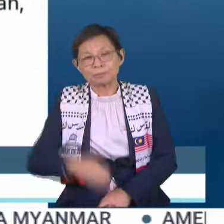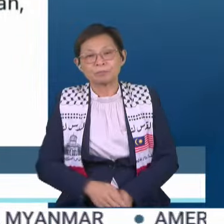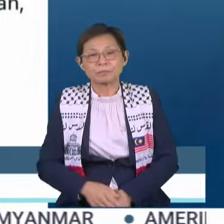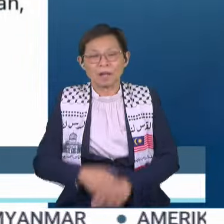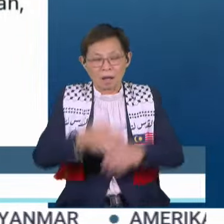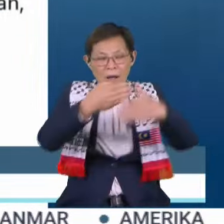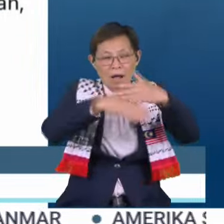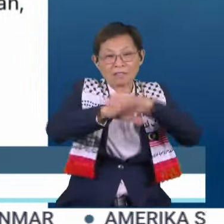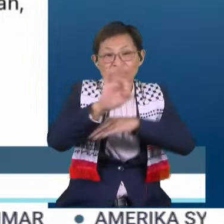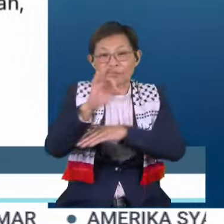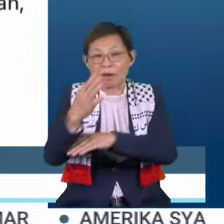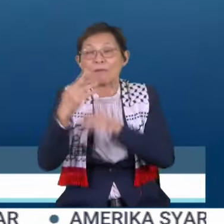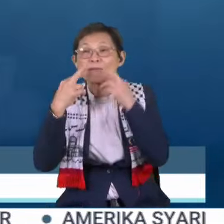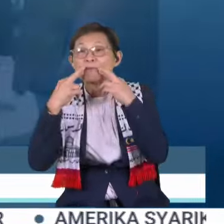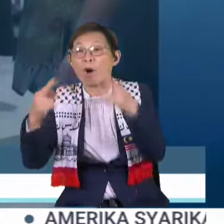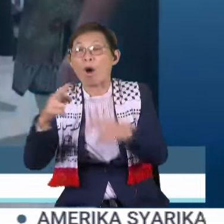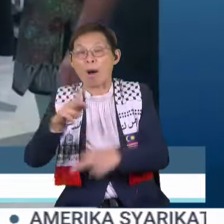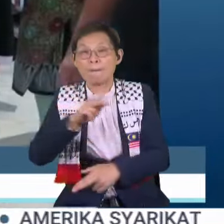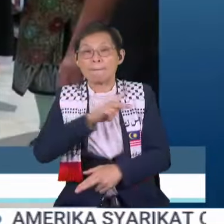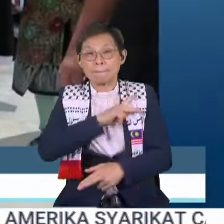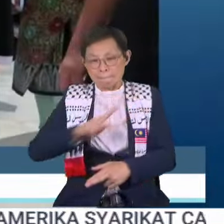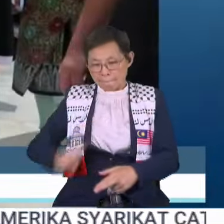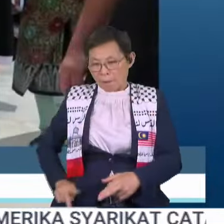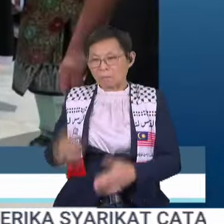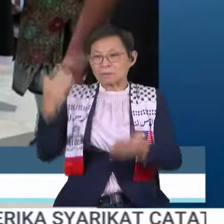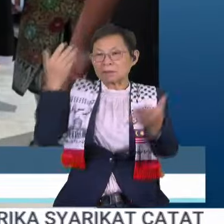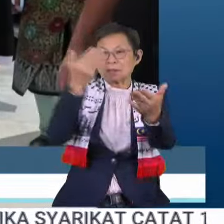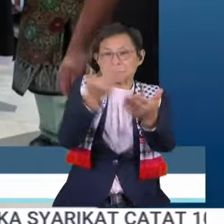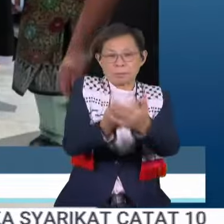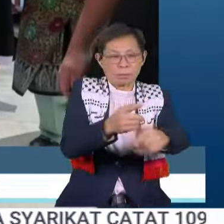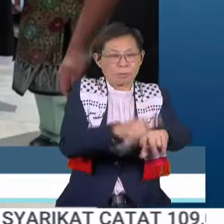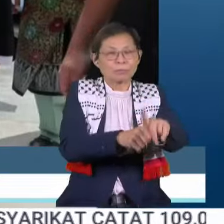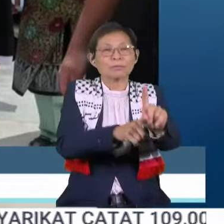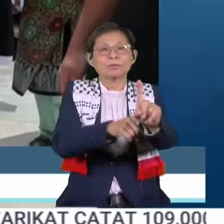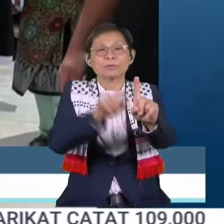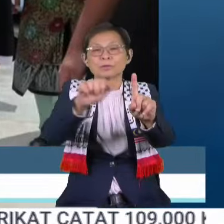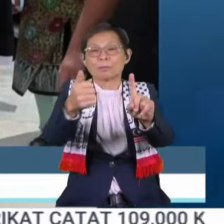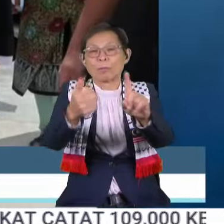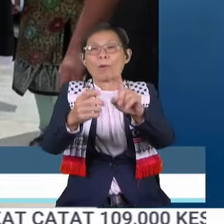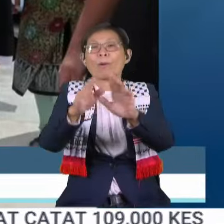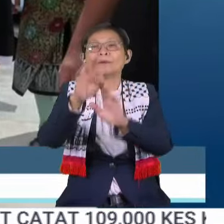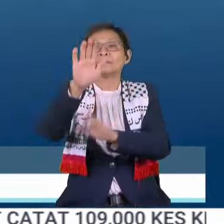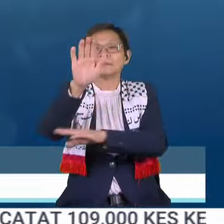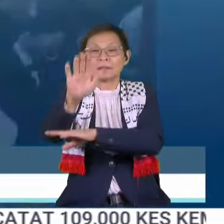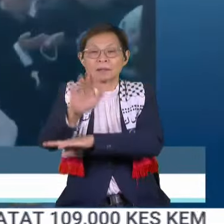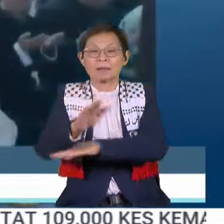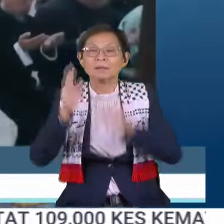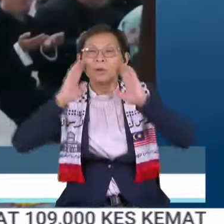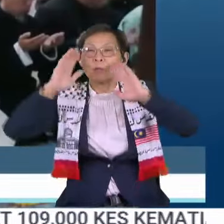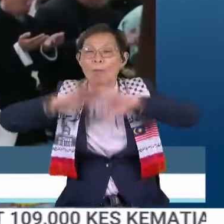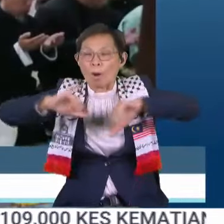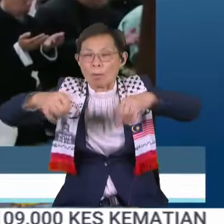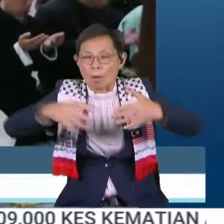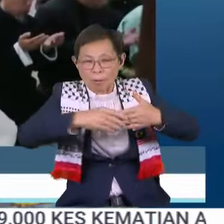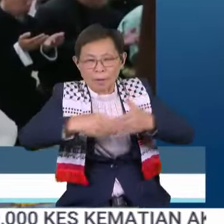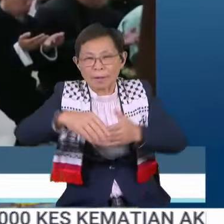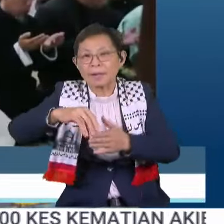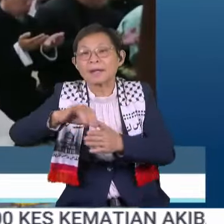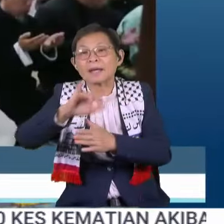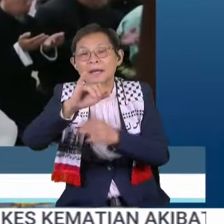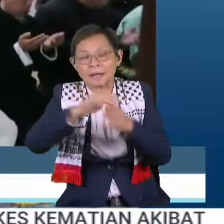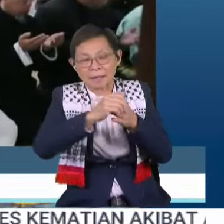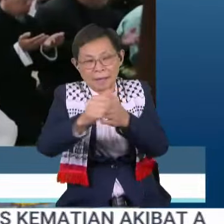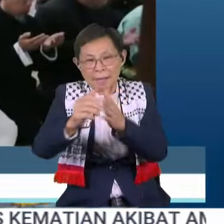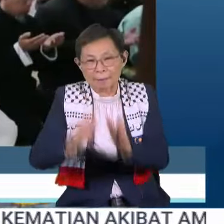johorerusiantaran Facebook Rasmi seri Paduka Baginda berangkat tiba kira-kira pukul 110it tengah hari solat jumaat dipimpin imam besar